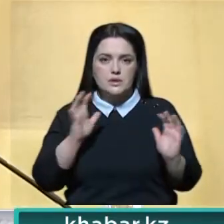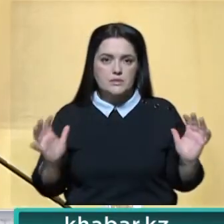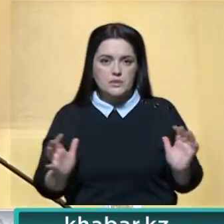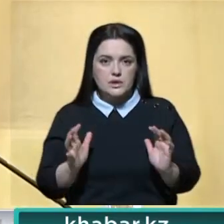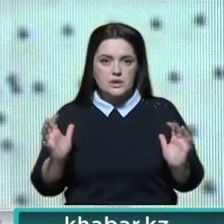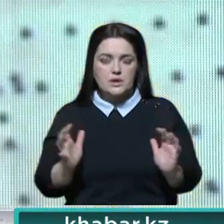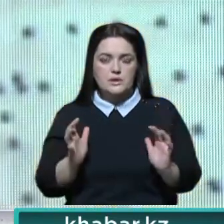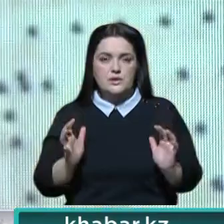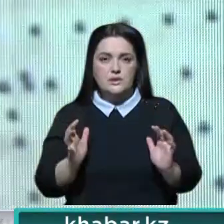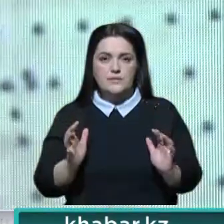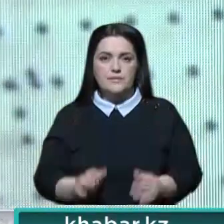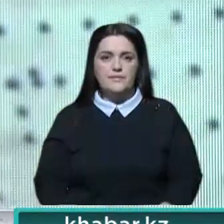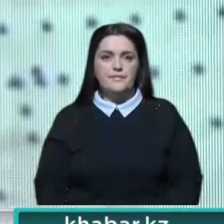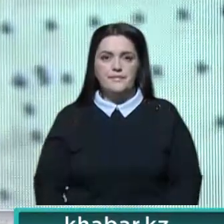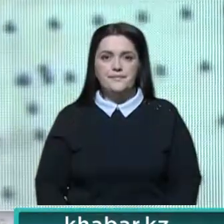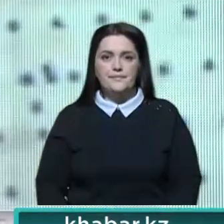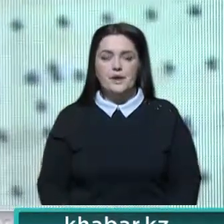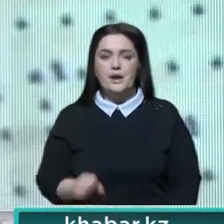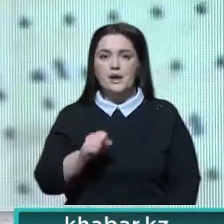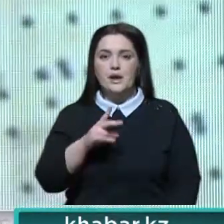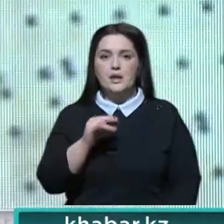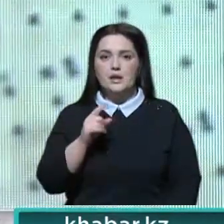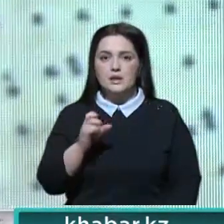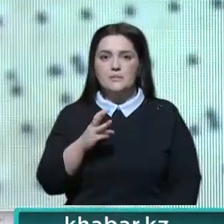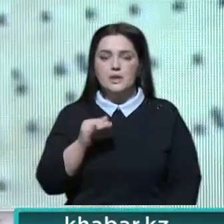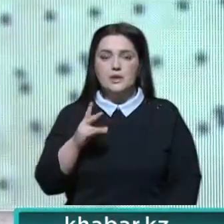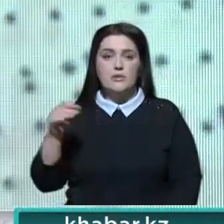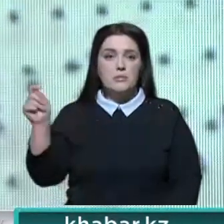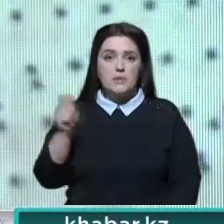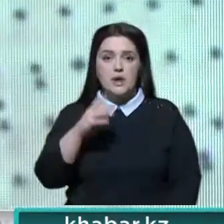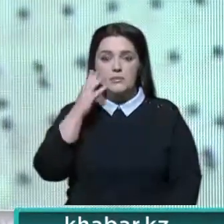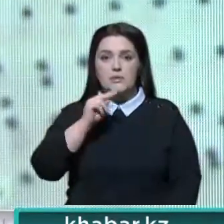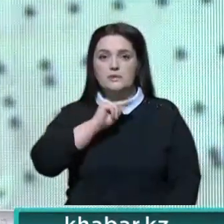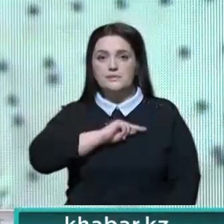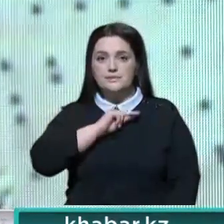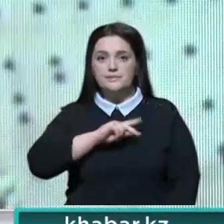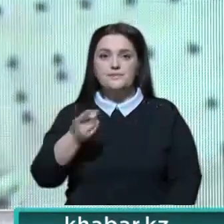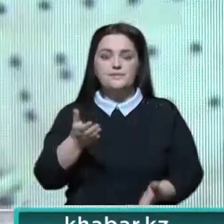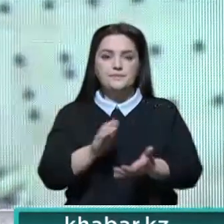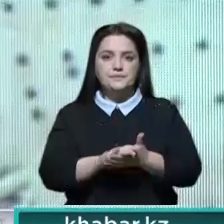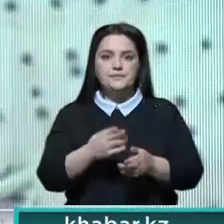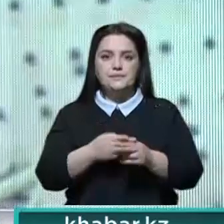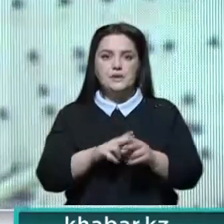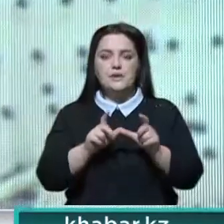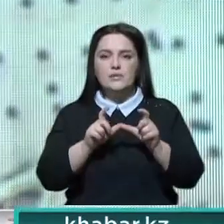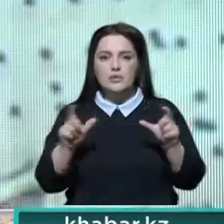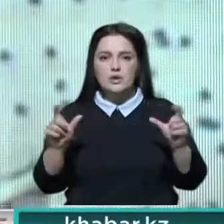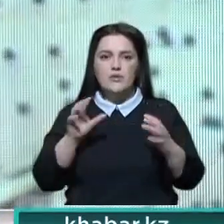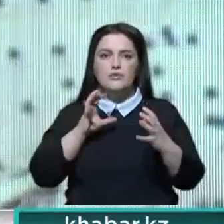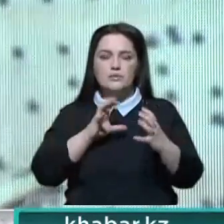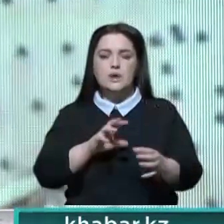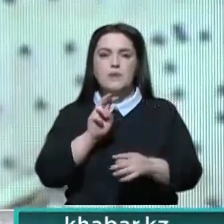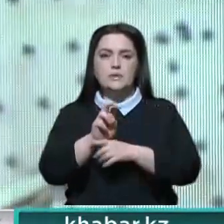технологий. Премьер-министр страны Алихан Смаилов прибыл в Алматы с рабочим визитом. Он ознакомился с производством